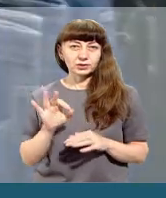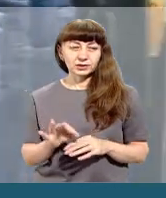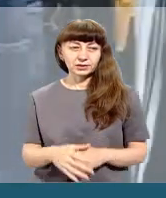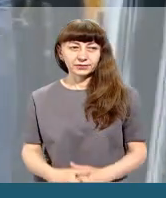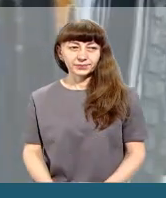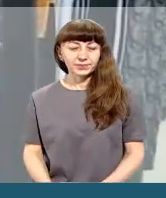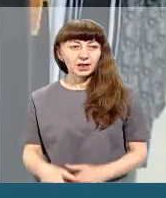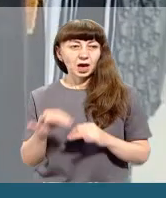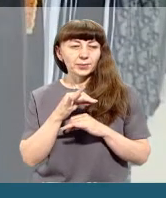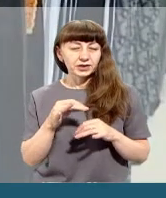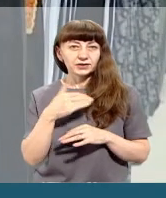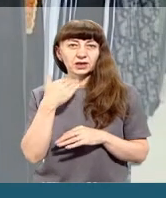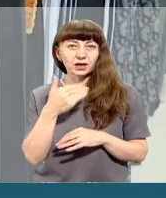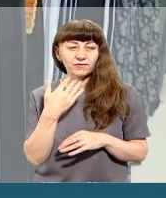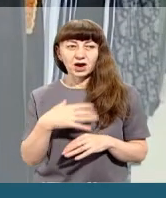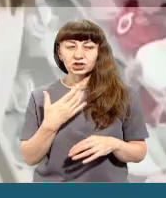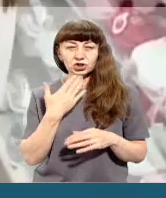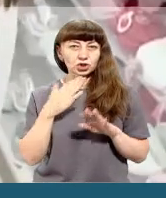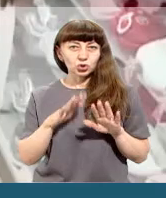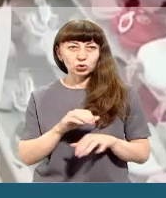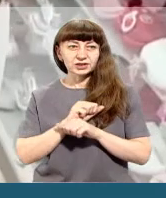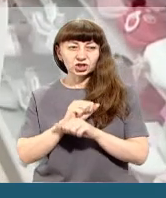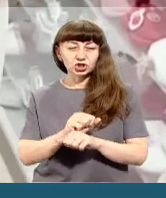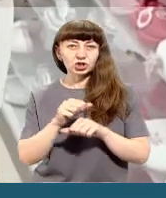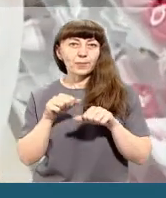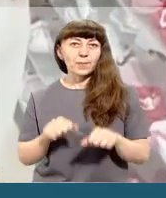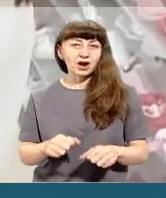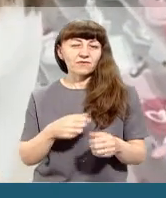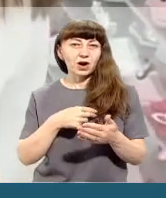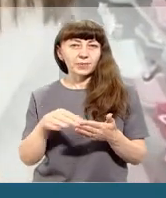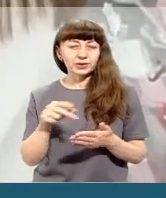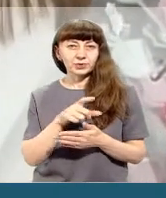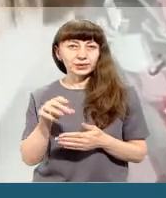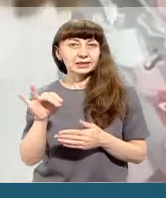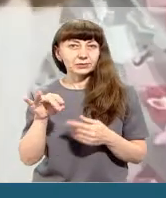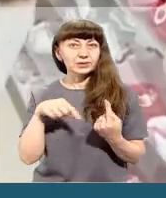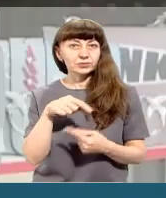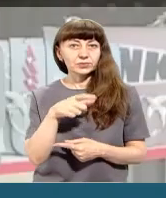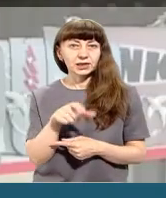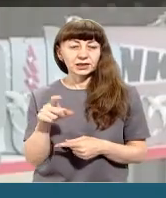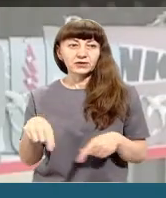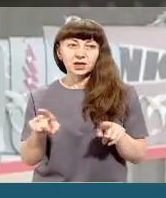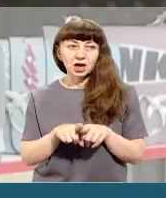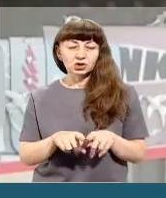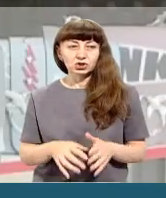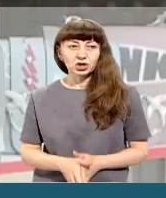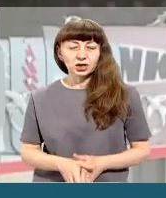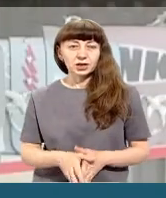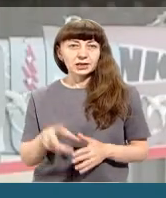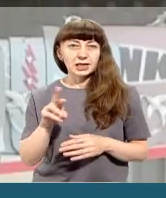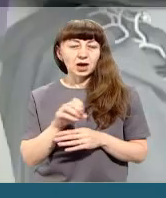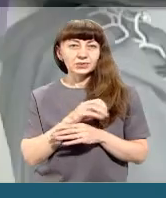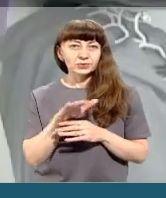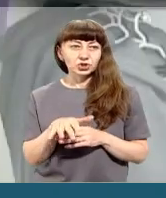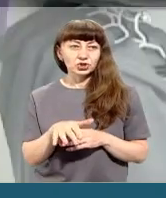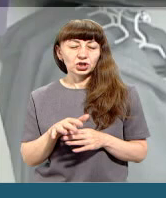обращений. На брифинге скажут, важно не только защитить права потребителей, но и предпринимателей. Для обеспечения прозрачности государственного контроля